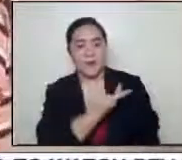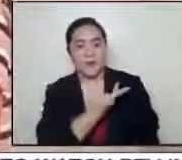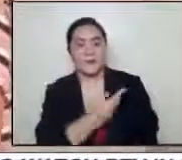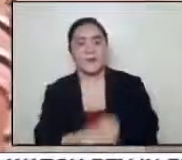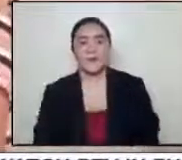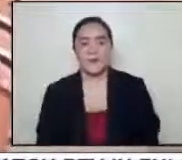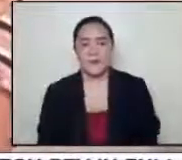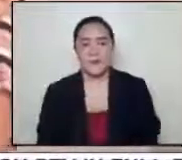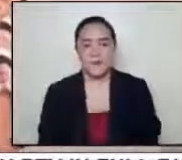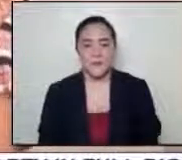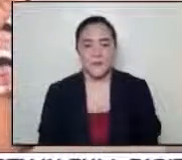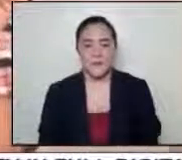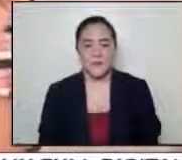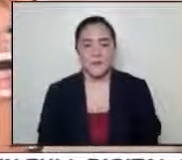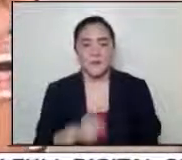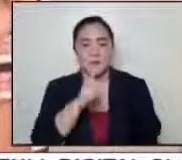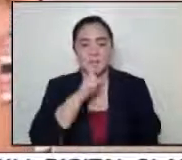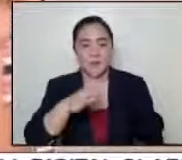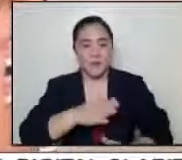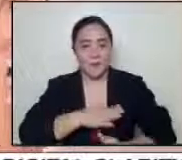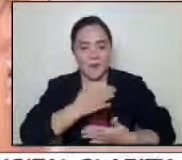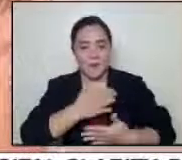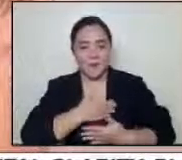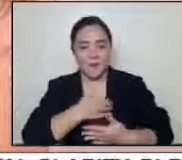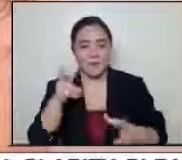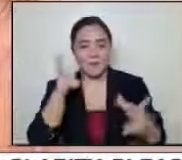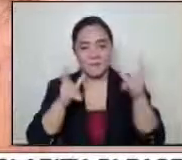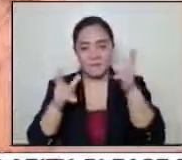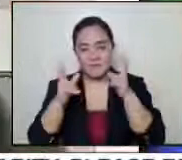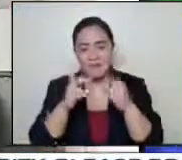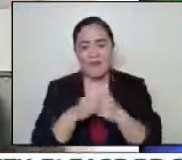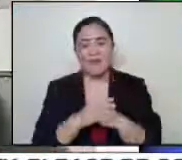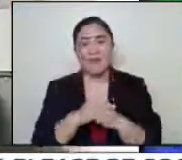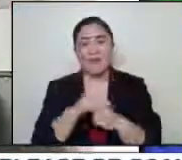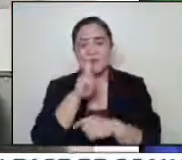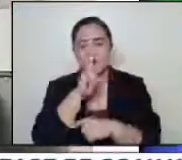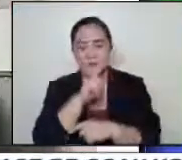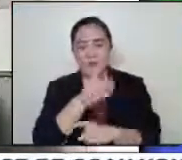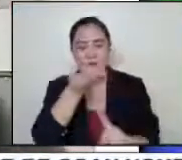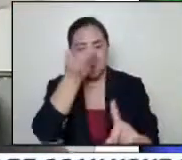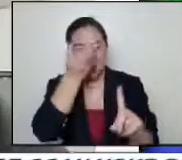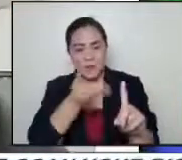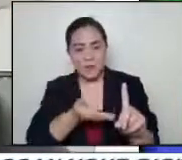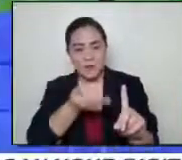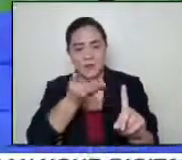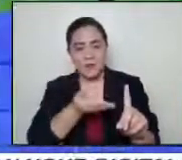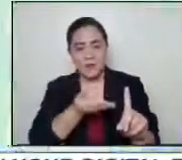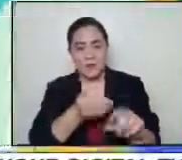Napakasayang pakinggan na ikaw ang aming ama.